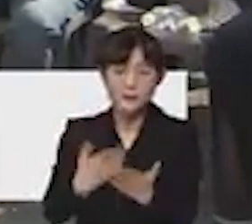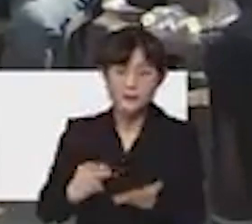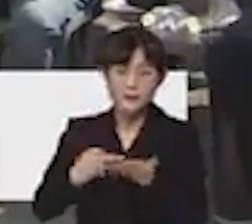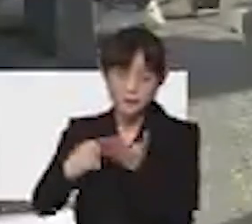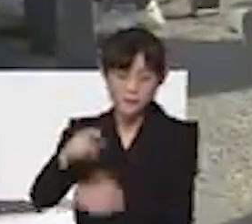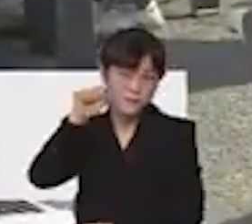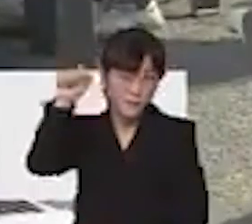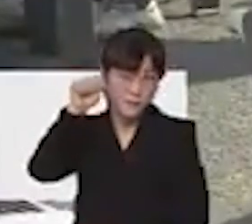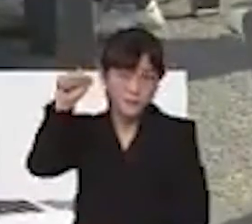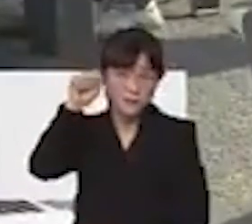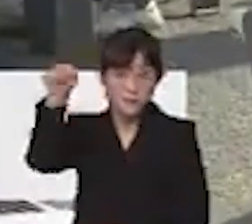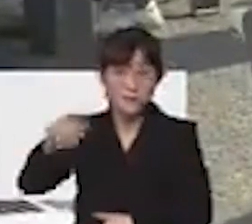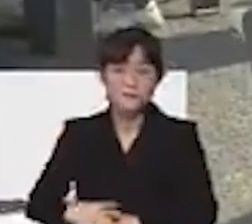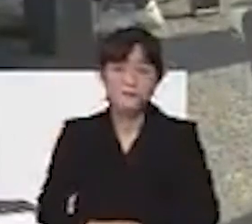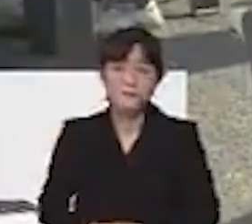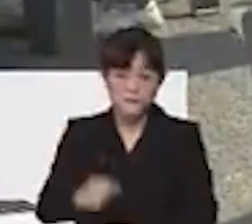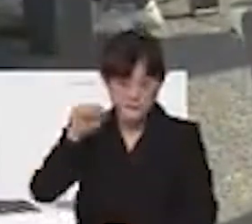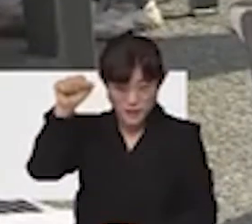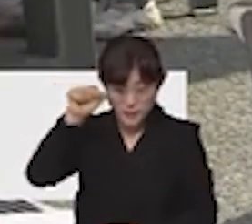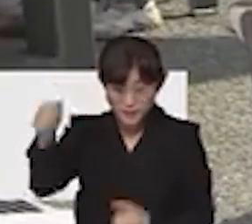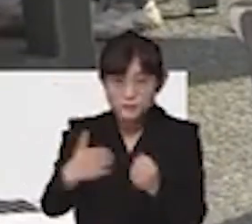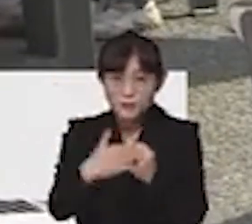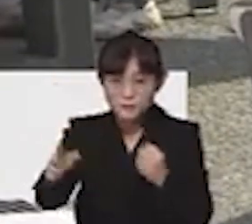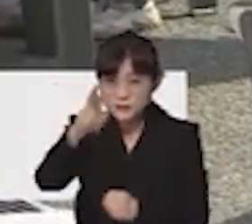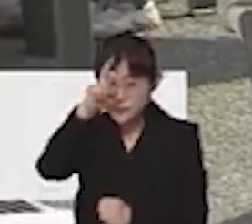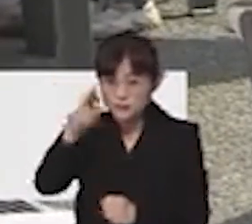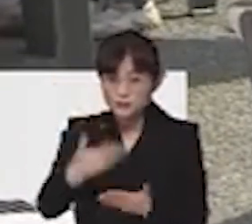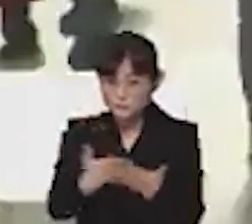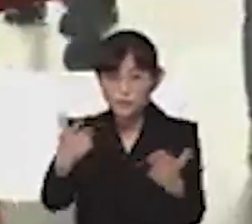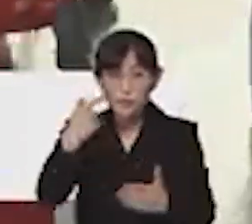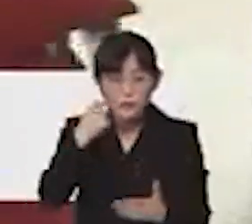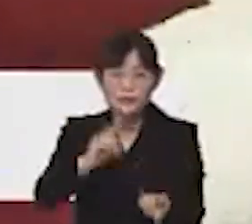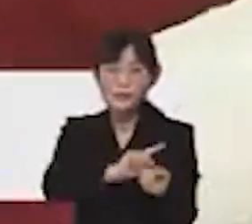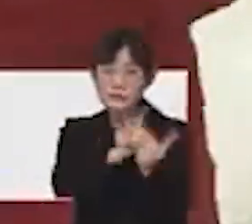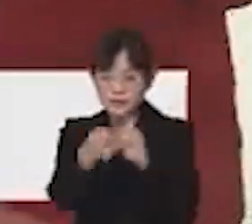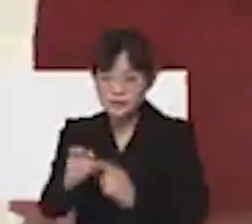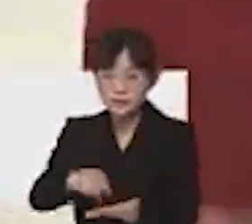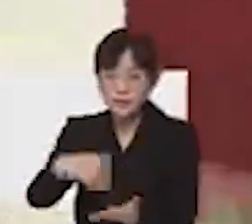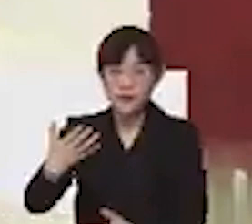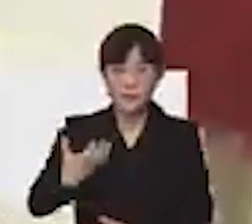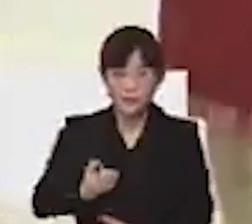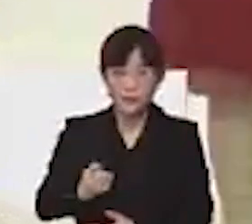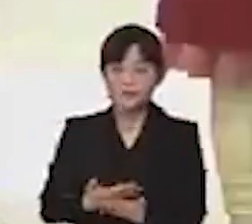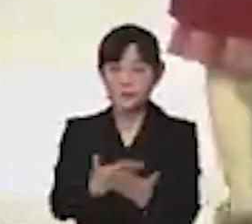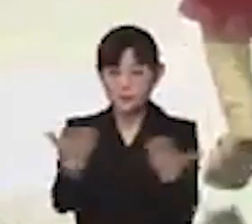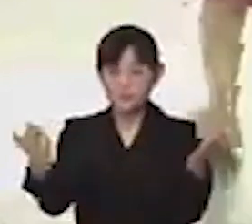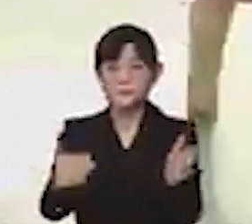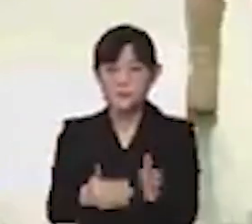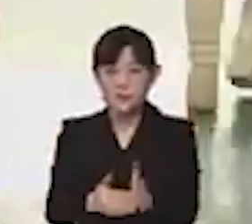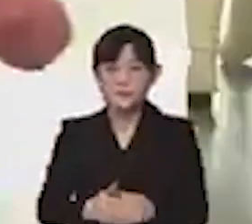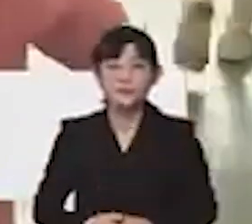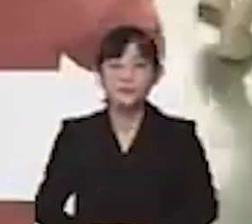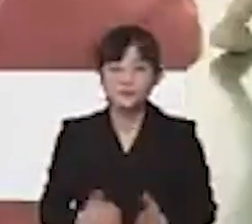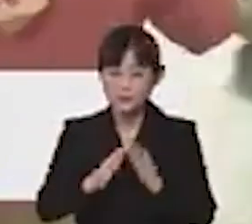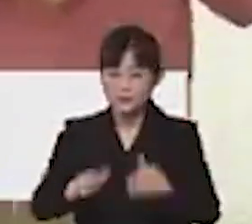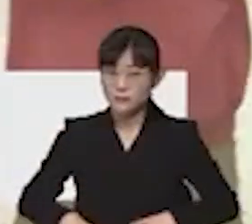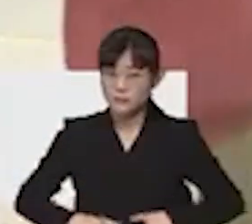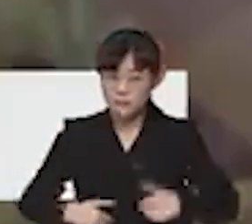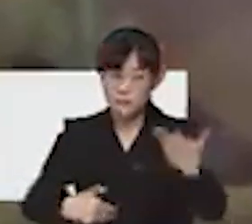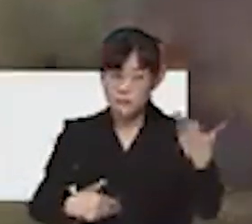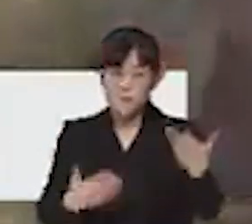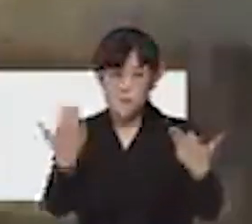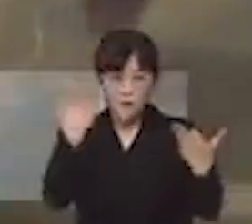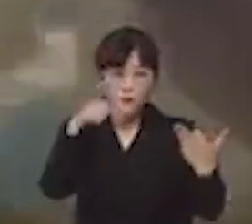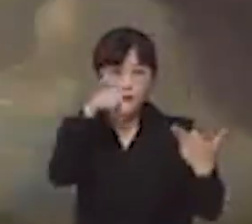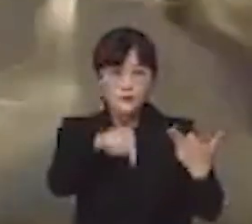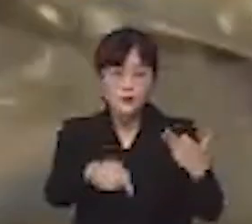파업에 돌입했습니다. 파업으로 인해 급식을 운영하지 않은 학교 대부분에는 빵과 우유 등 간편식이 제공됐으며 전남